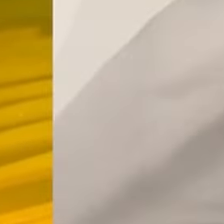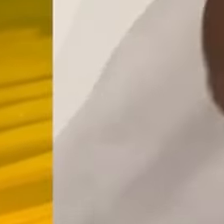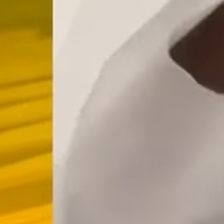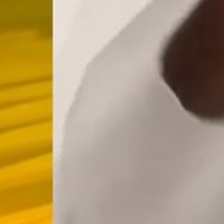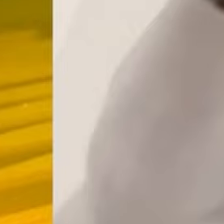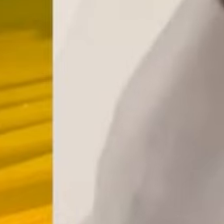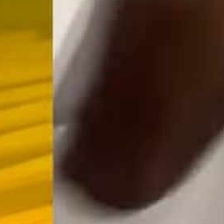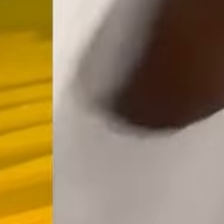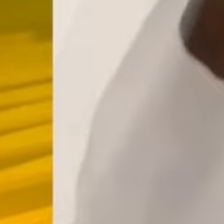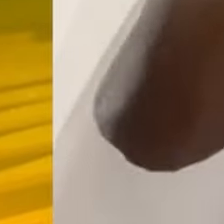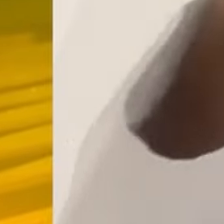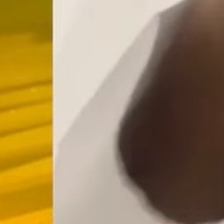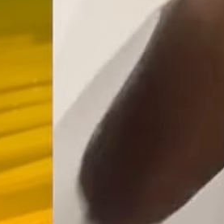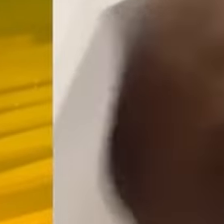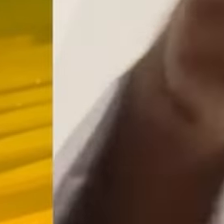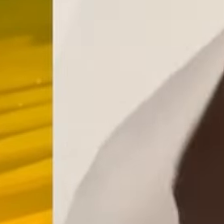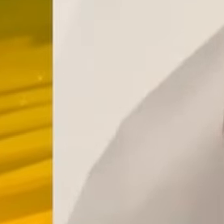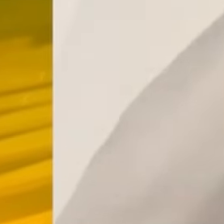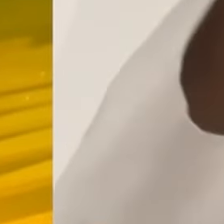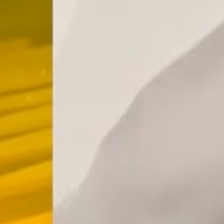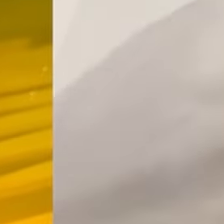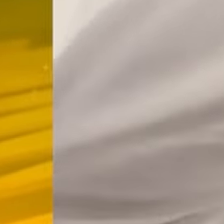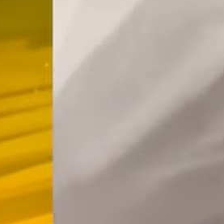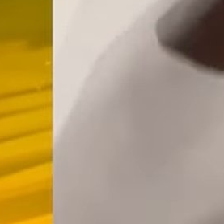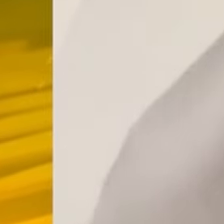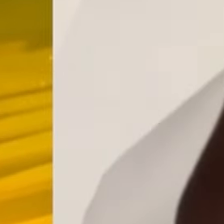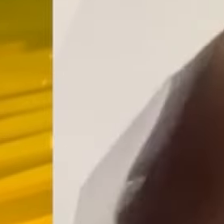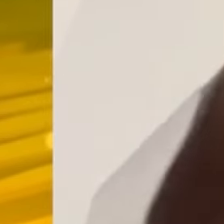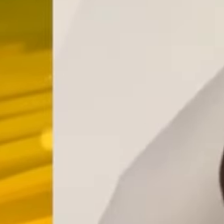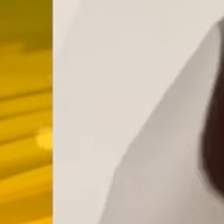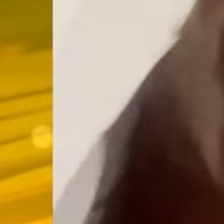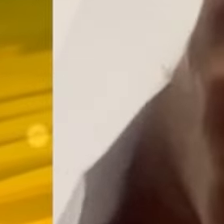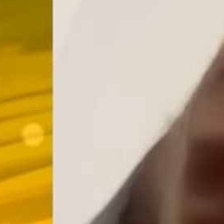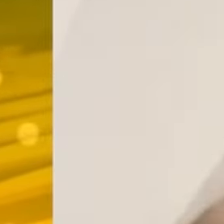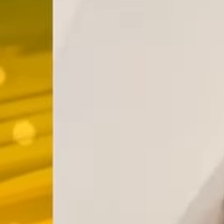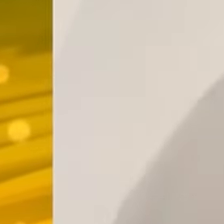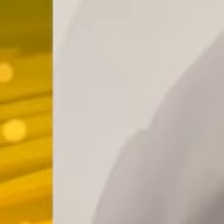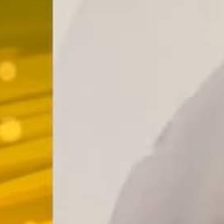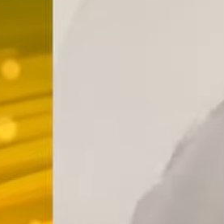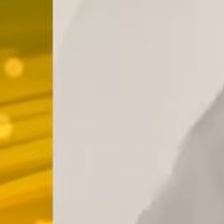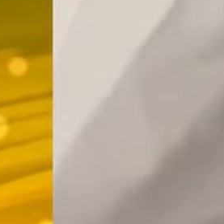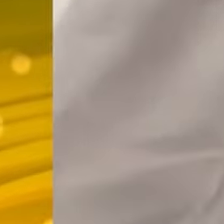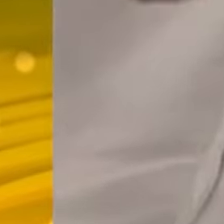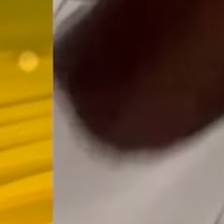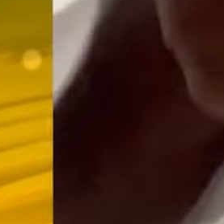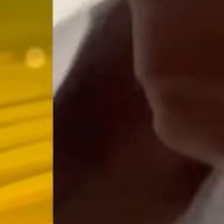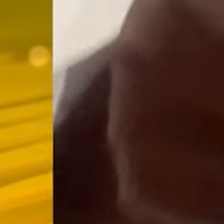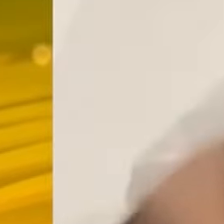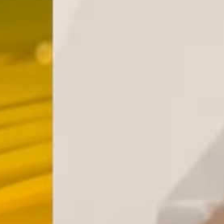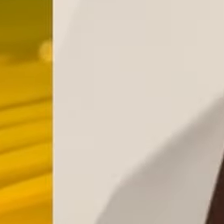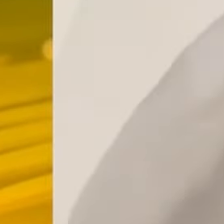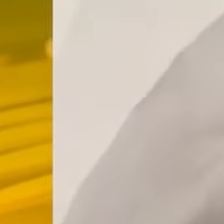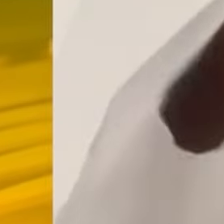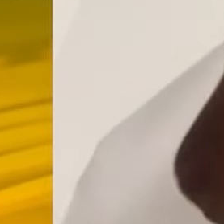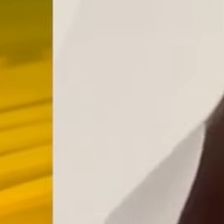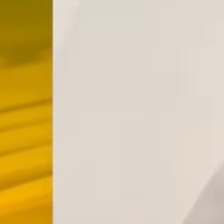السلام عليكم ورحمة الله وبركاته، هنئتم بشهر رمضان المبارك، وأهنئ جميع المسلمين بهذا الشهر